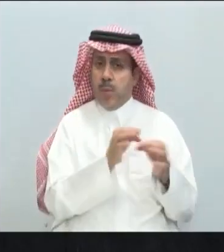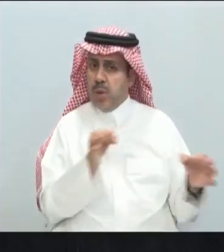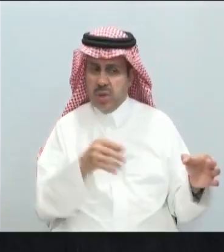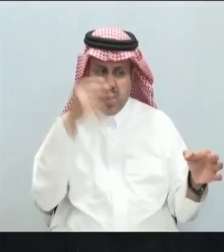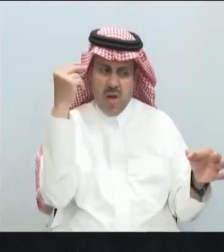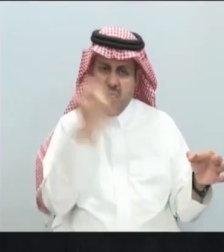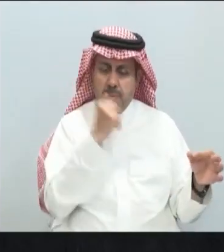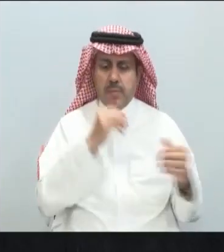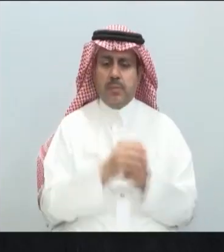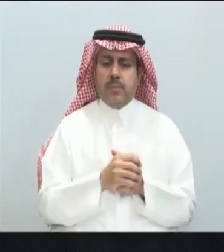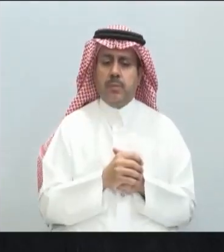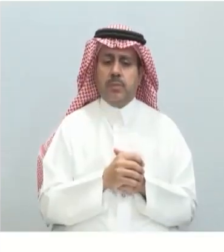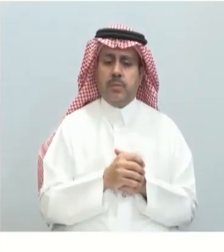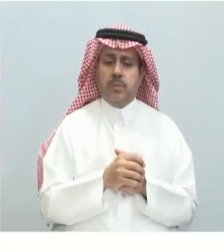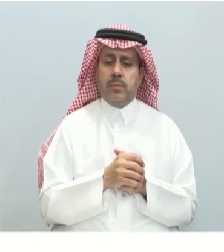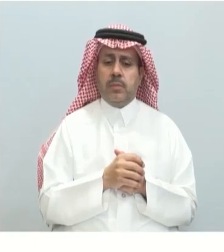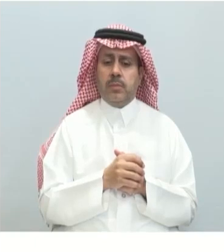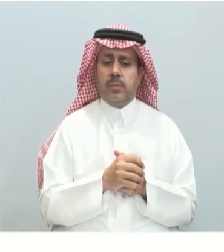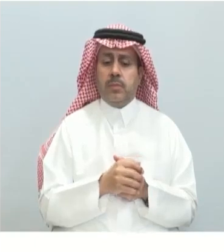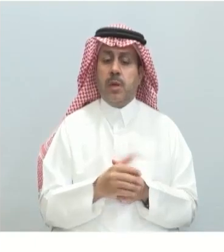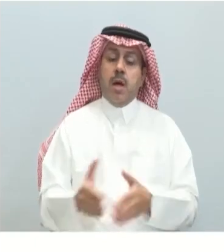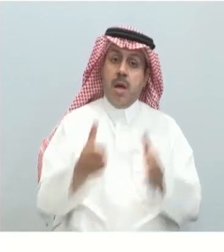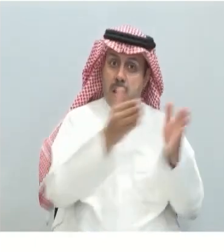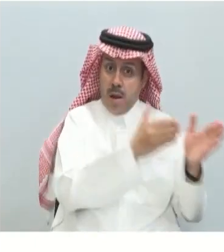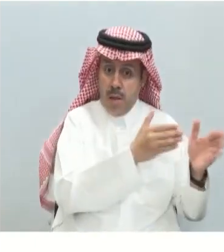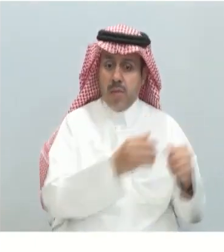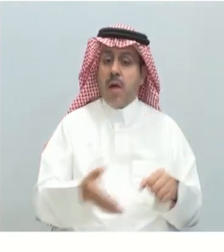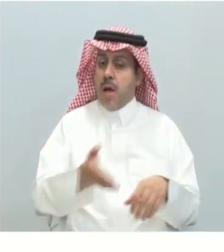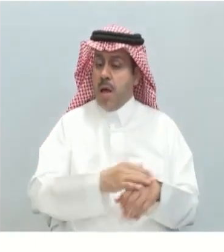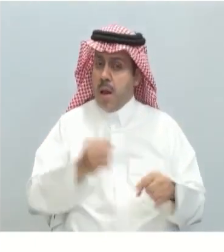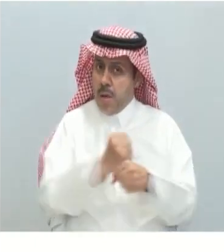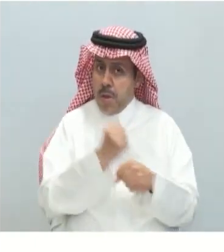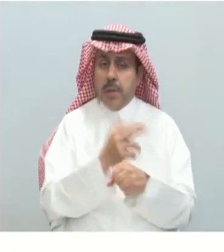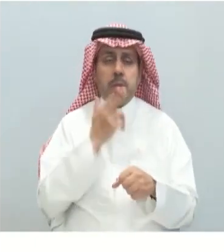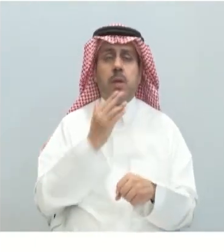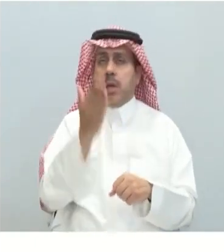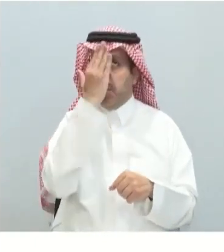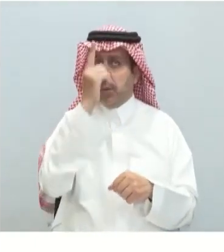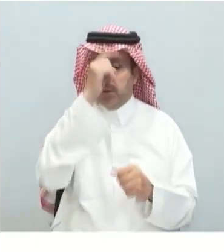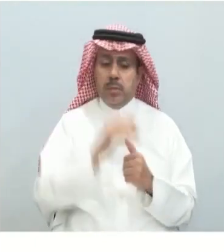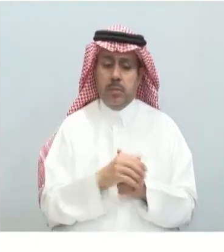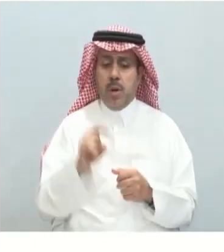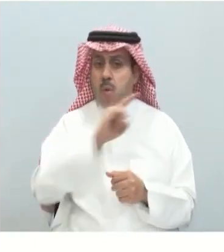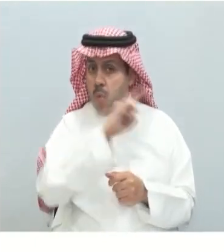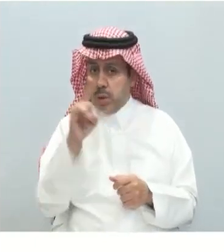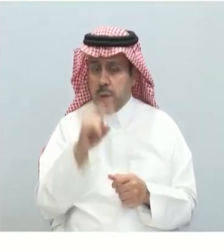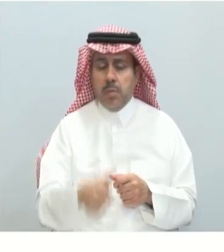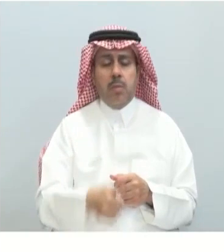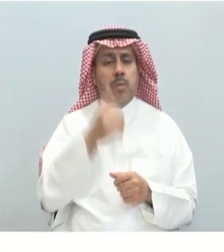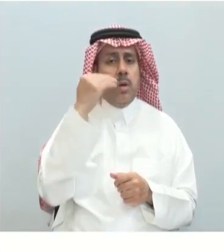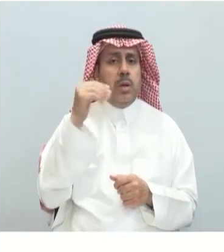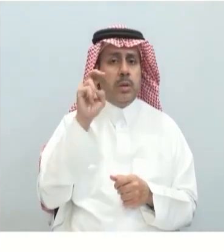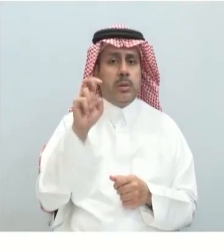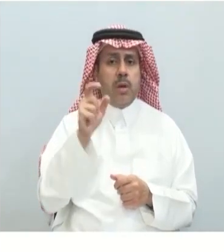من المرهوب ايضا ايها الطلاب الطالبات من الفوائد الحث على العمل الصالح وعدم احتقاره